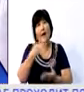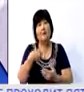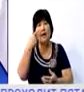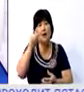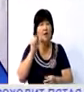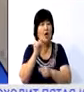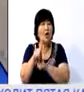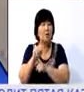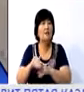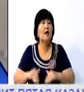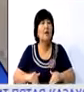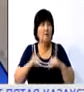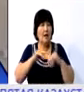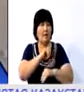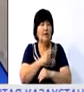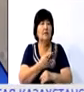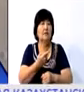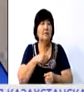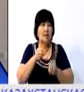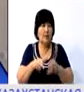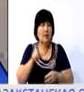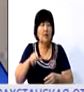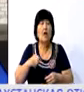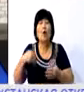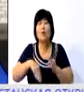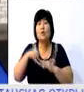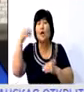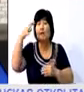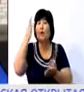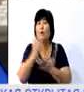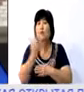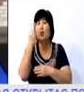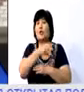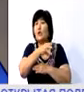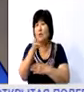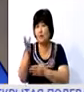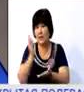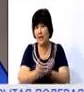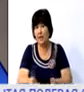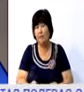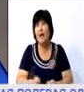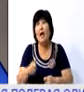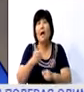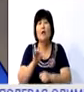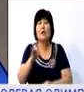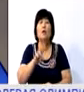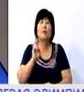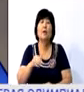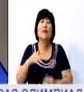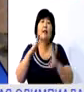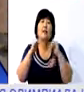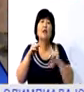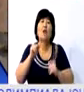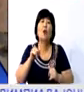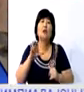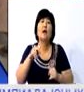было поручено повысить безопасность граждан, улучшить освещение и установить камеры видеонаблюдения. Аким района посетил лагерь Таусамалы,